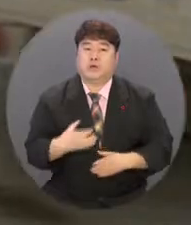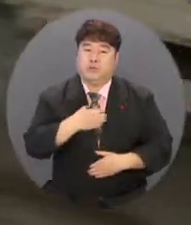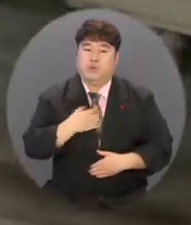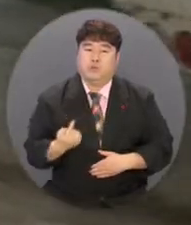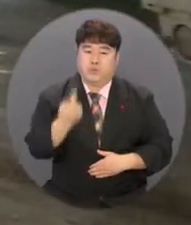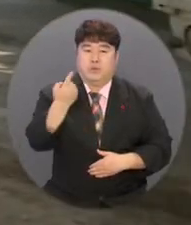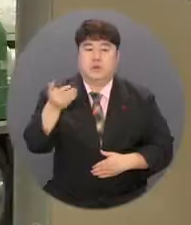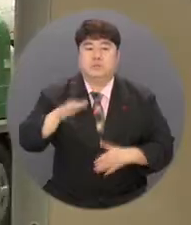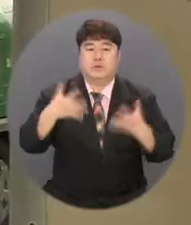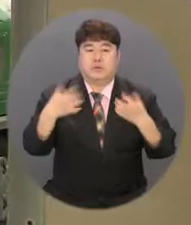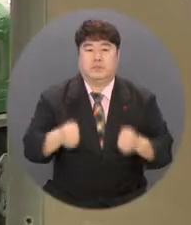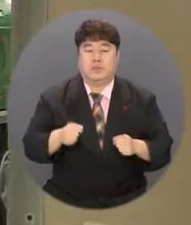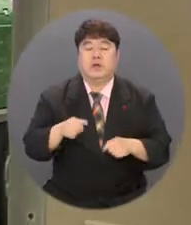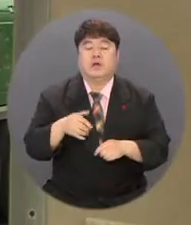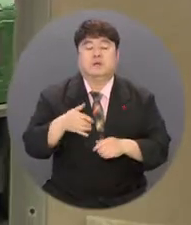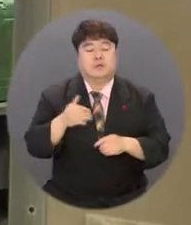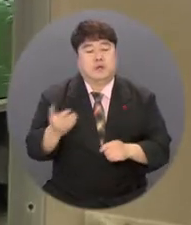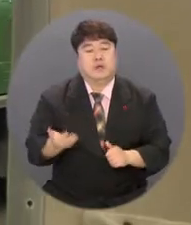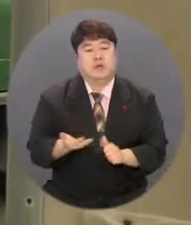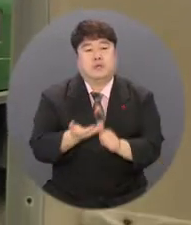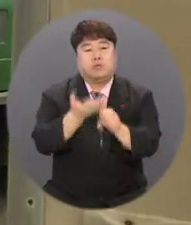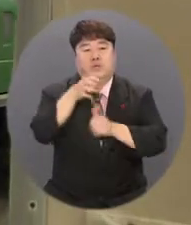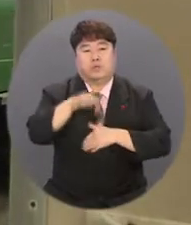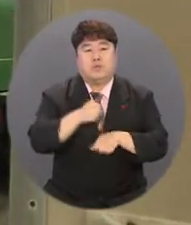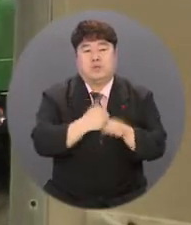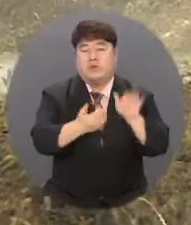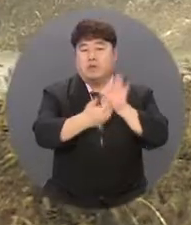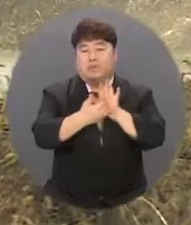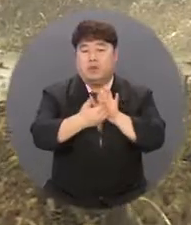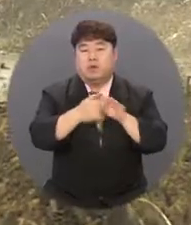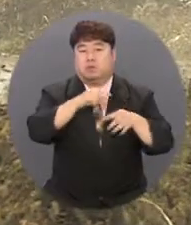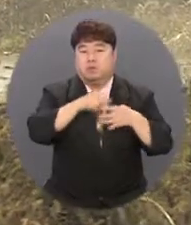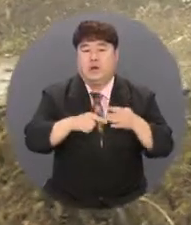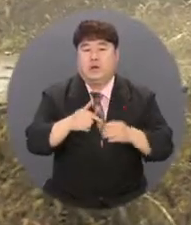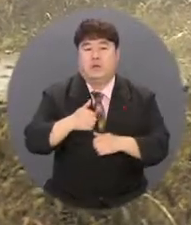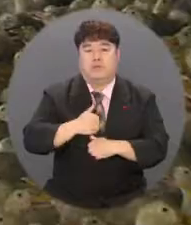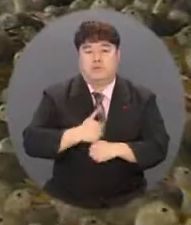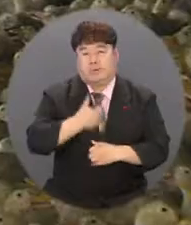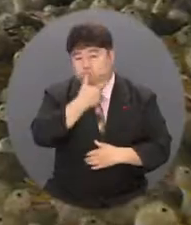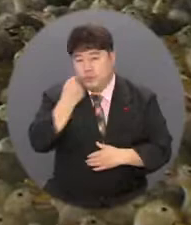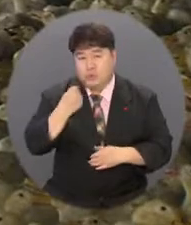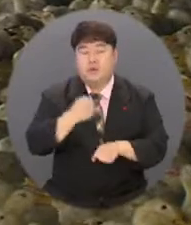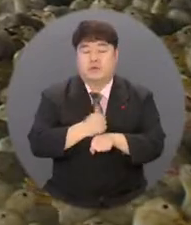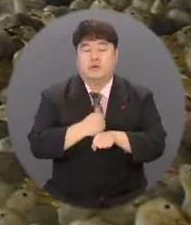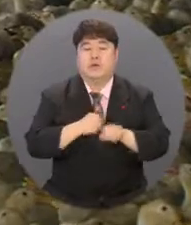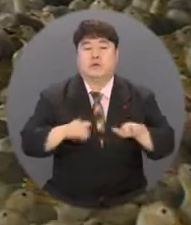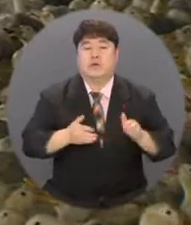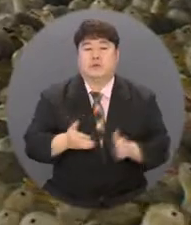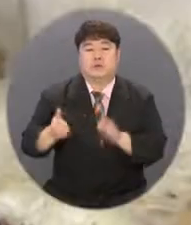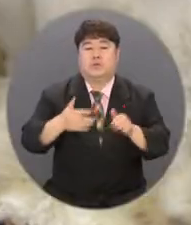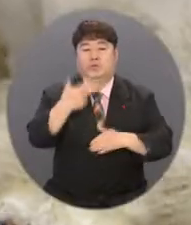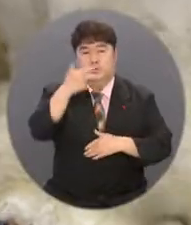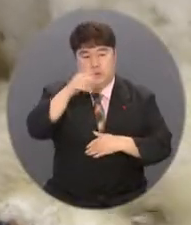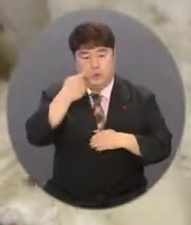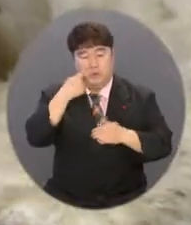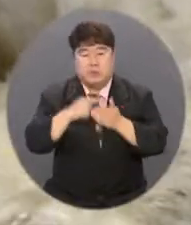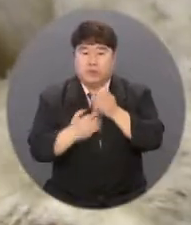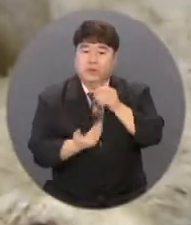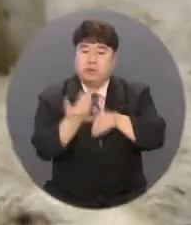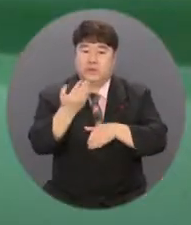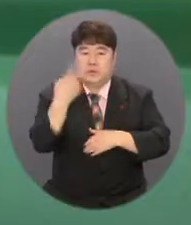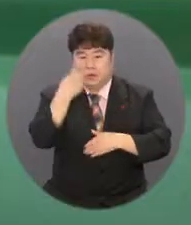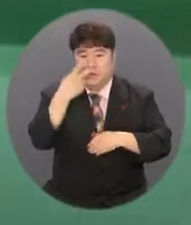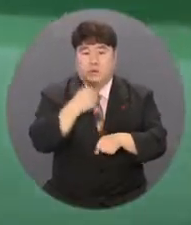하지만 많은 농장들이 여전히 방역 조치에 미흡한 것으로 나타났습니다. 도내 7건의 발생 사례를